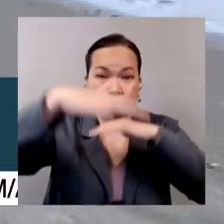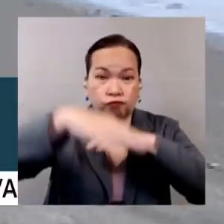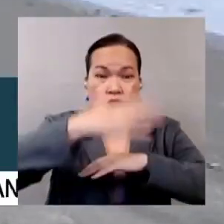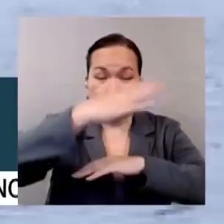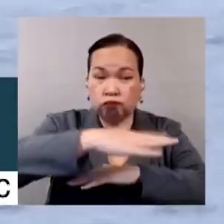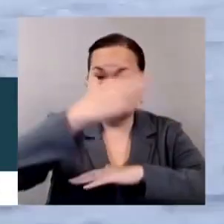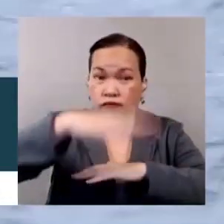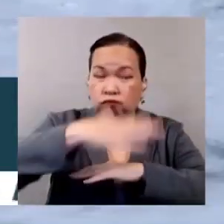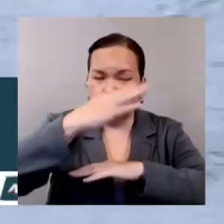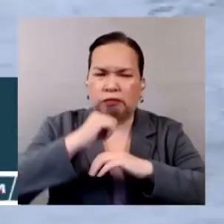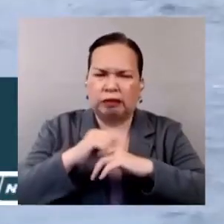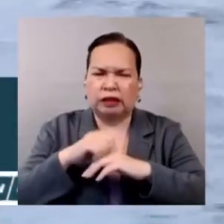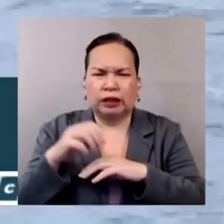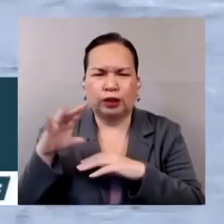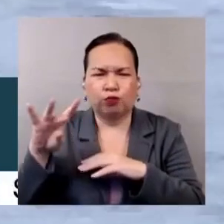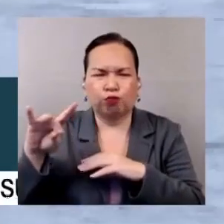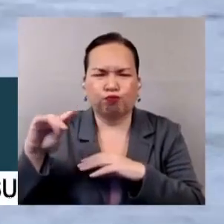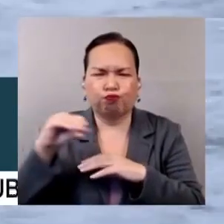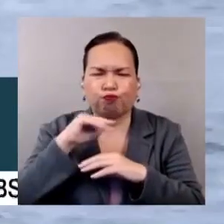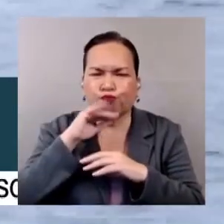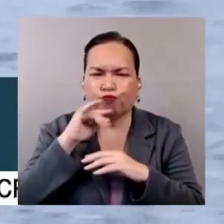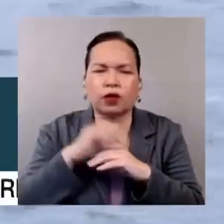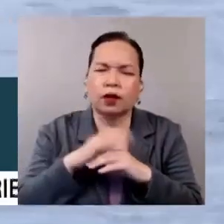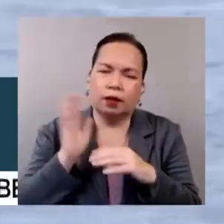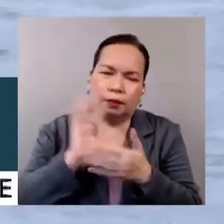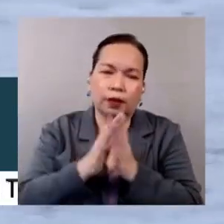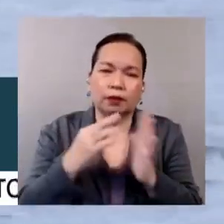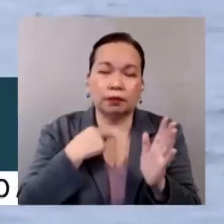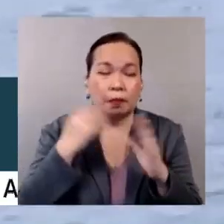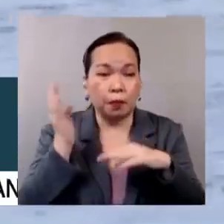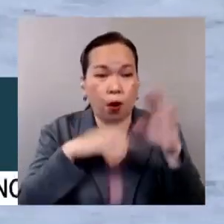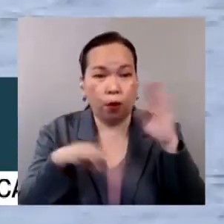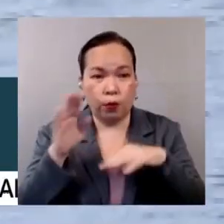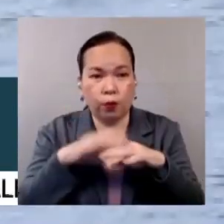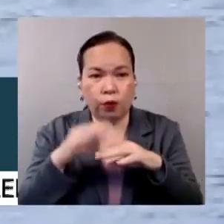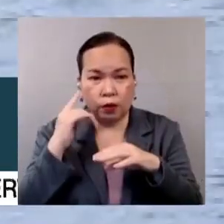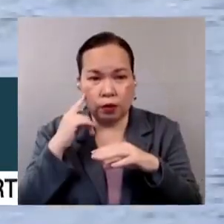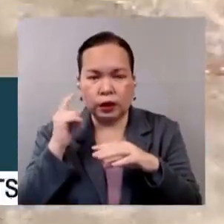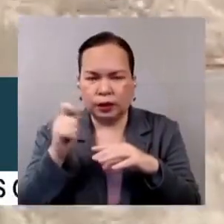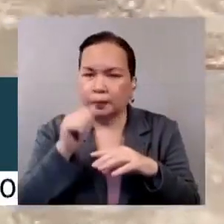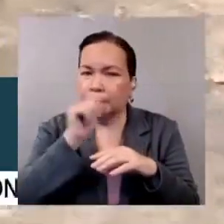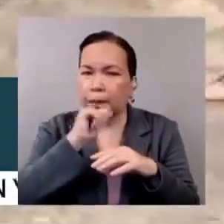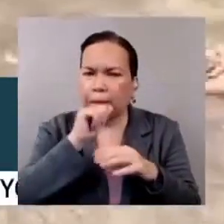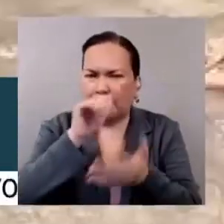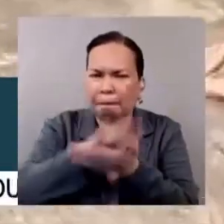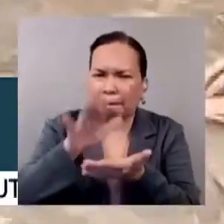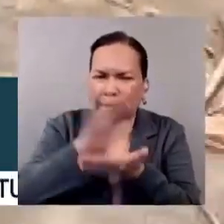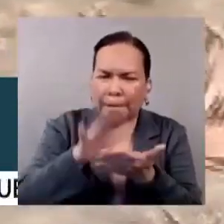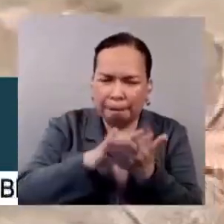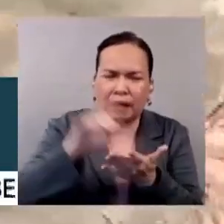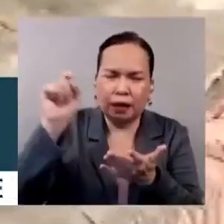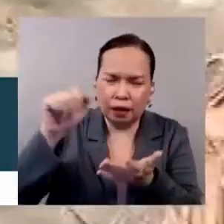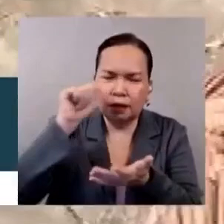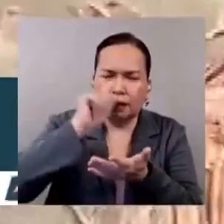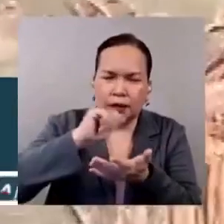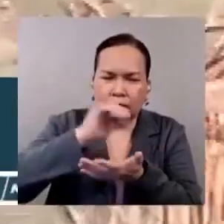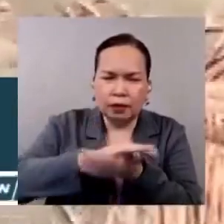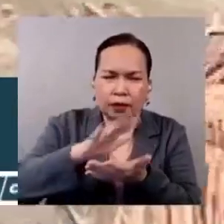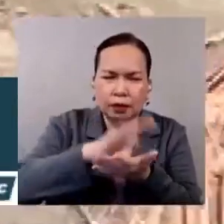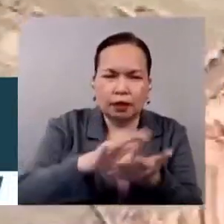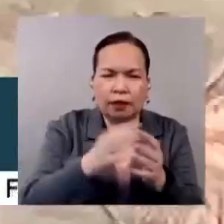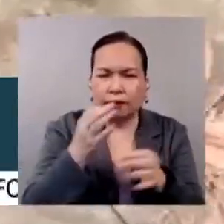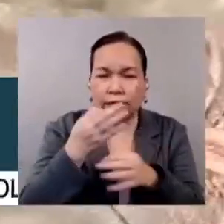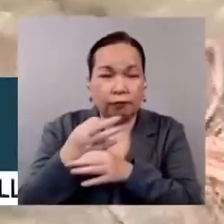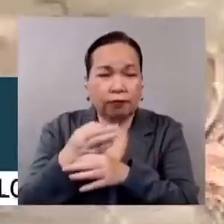yung magiging problema ulit. So, kailangan lang siguro at sagayin lang namin na linisin, ayusin lang namin. And